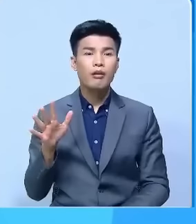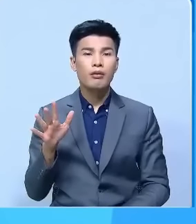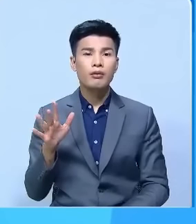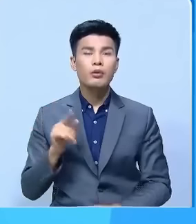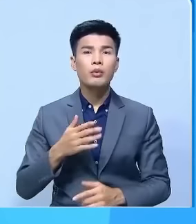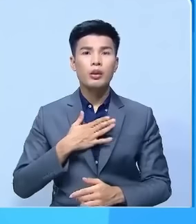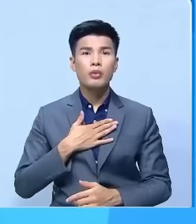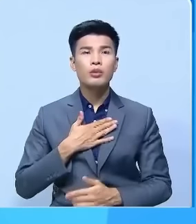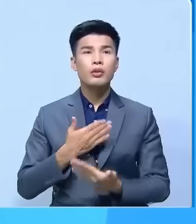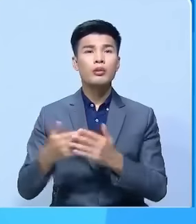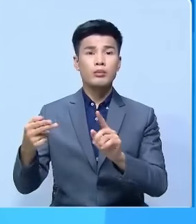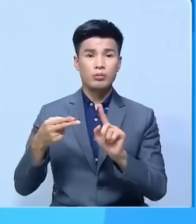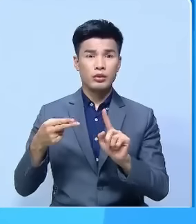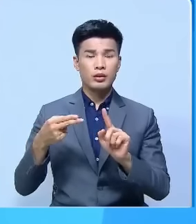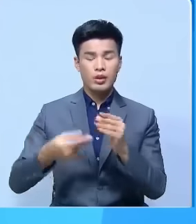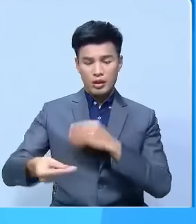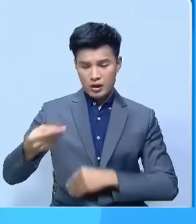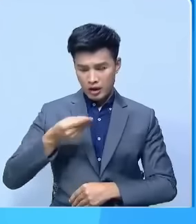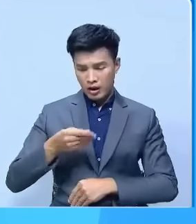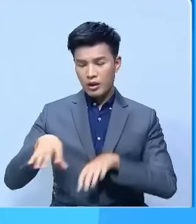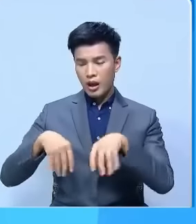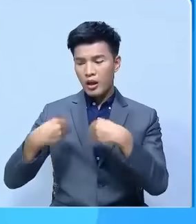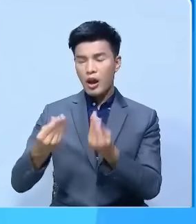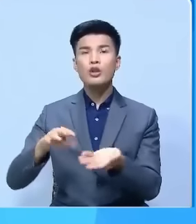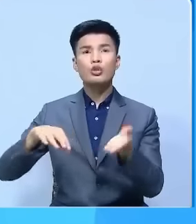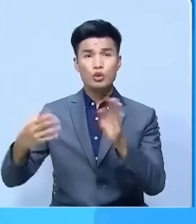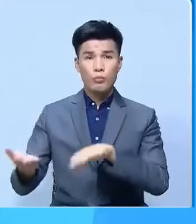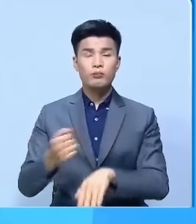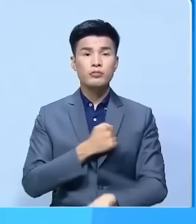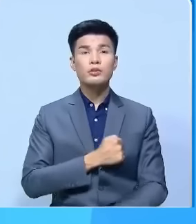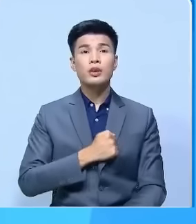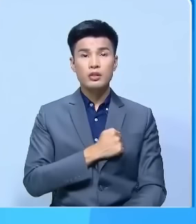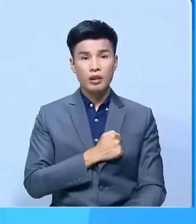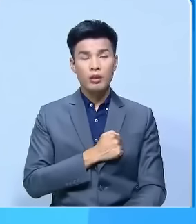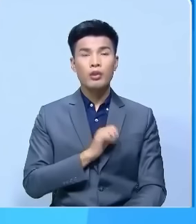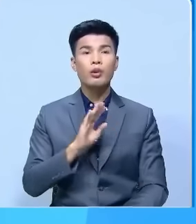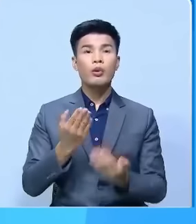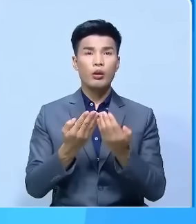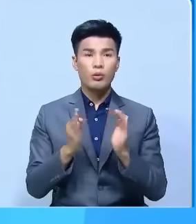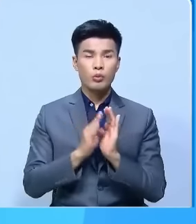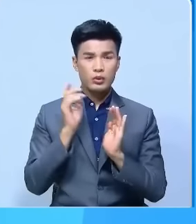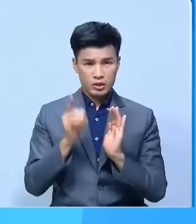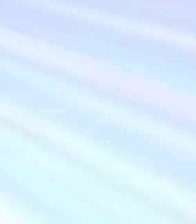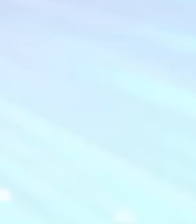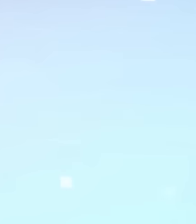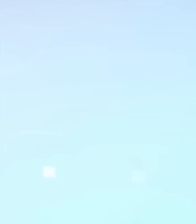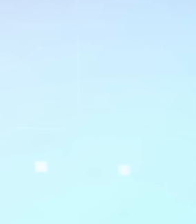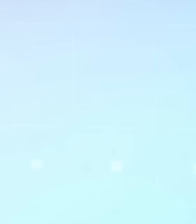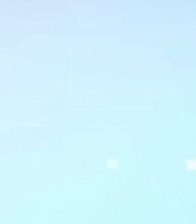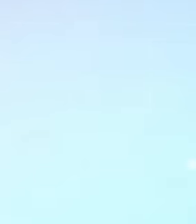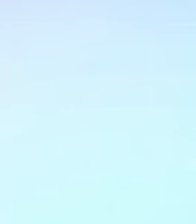ว่าตัวเองก็ต้องเอาเงิน 10,000บาทนั้นมาจัดงานศพแทนะค่ะจัดขอแสดงความเสียใจใจกับทางครอบครัวจริงๆนะคะคุณผู้